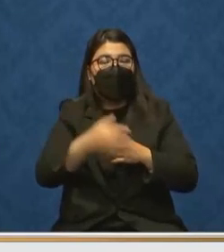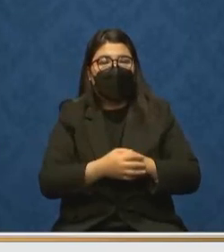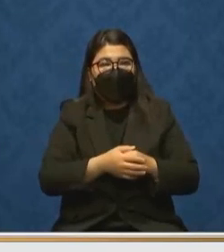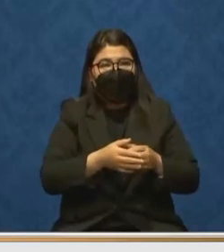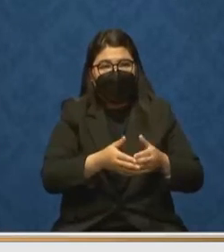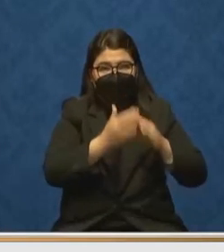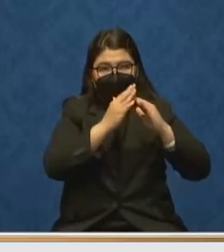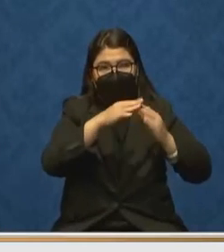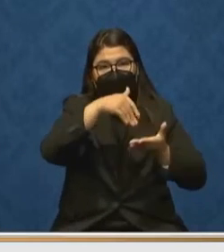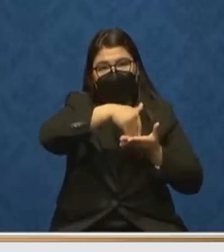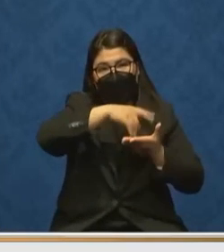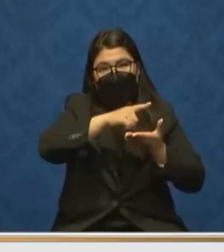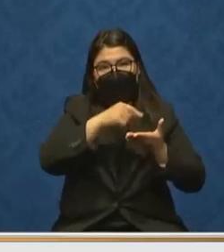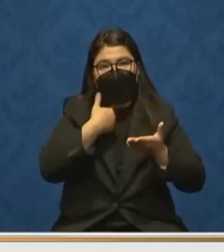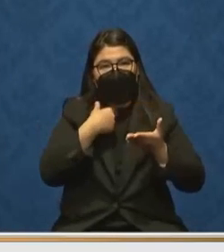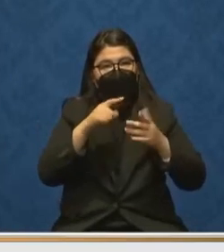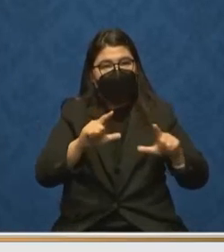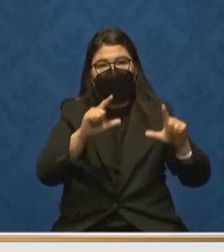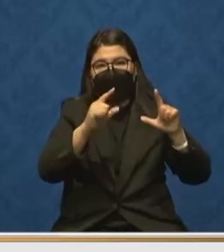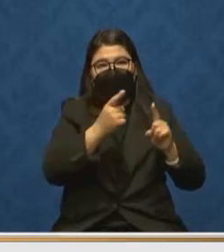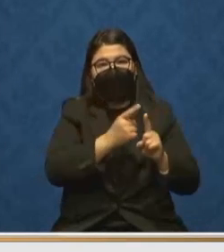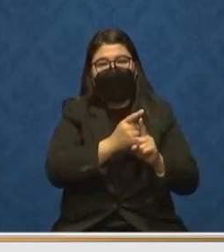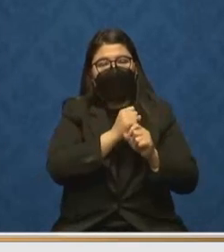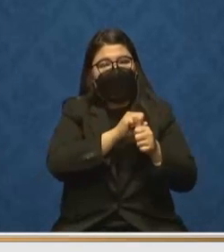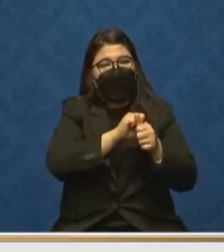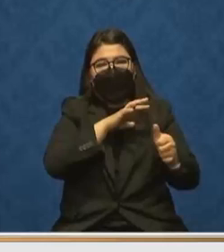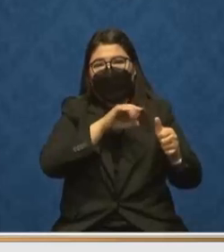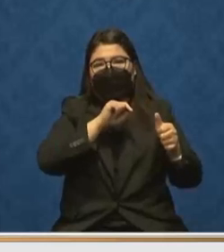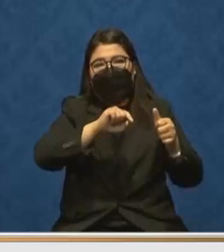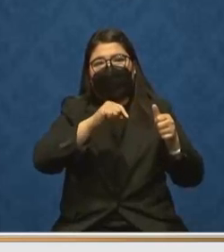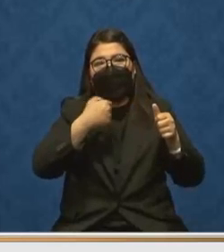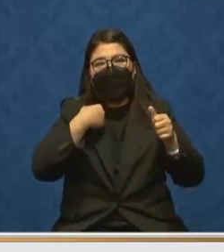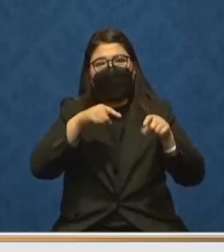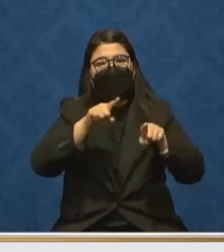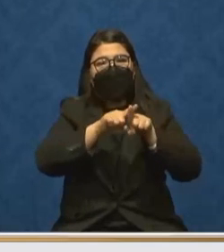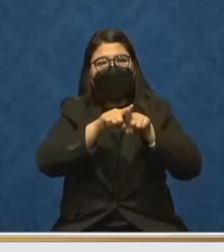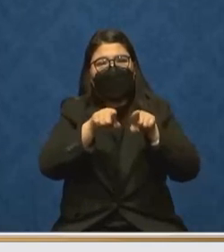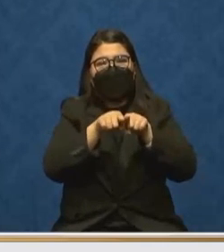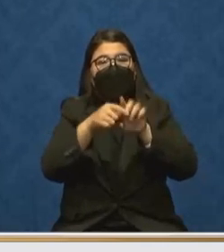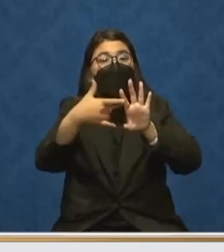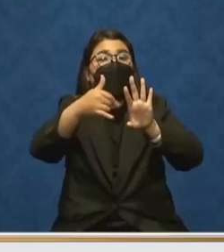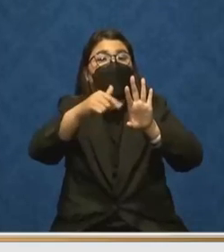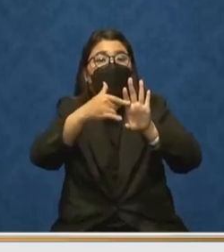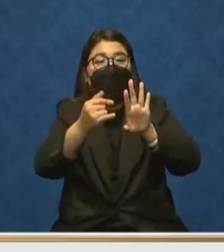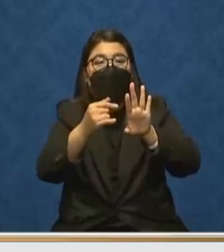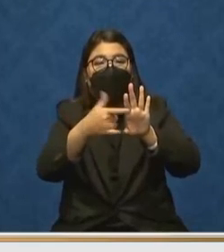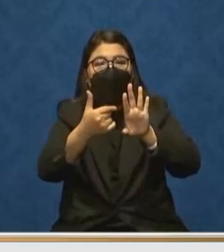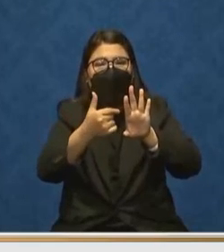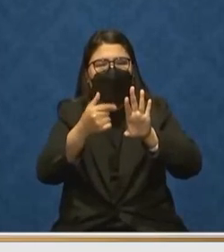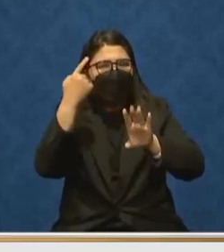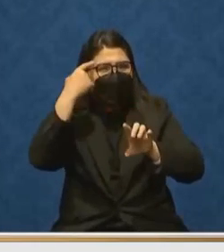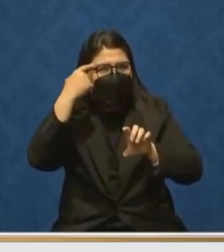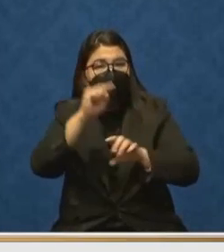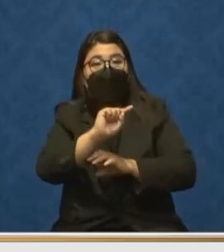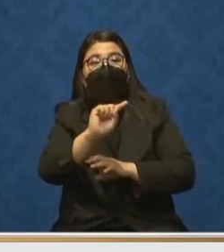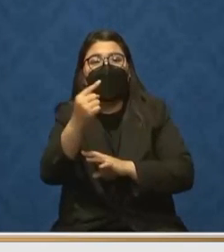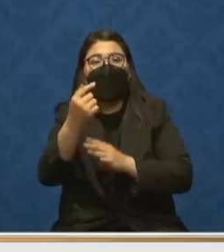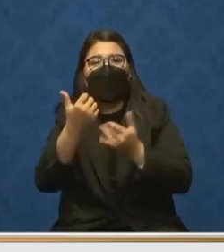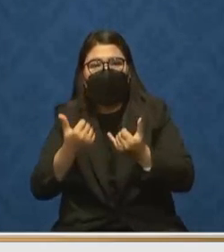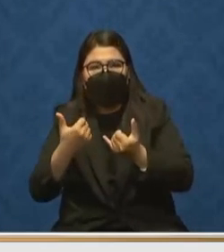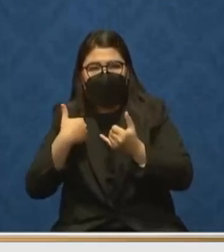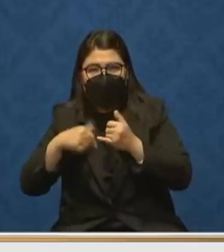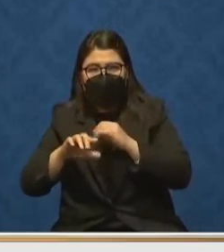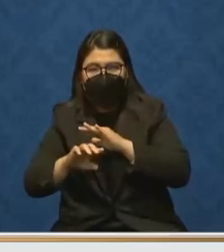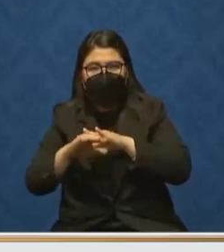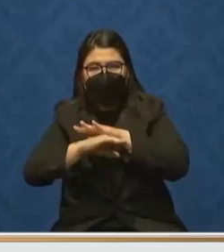นโลยีต้นแบบที่มีความเป็นเลิศด้านการวิจัยและพัฒนายาตัวใหม่การพัฒนาโครงสร้างพื้นฐานเพื่อรองรับการเป็นฐานการผลิตยานย